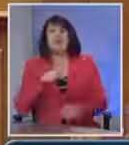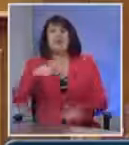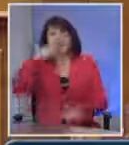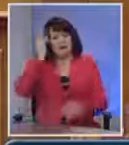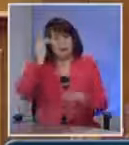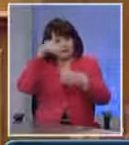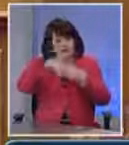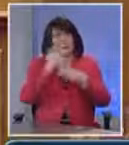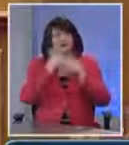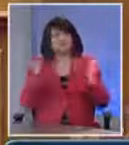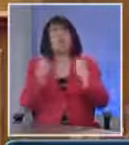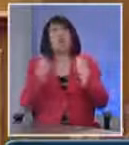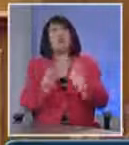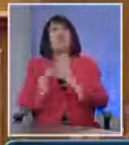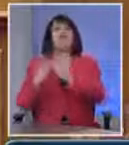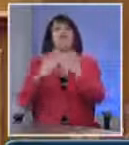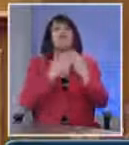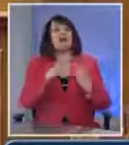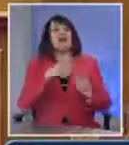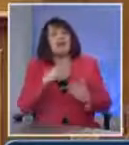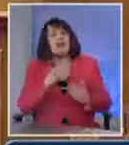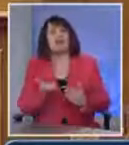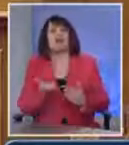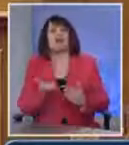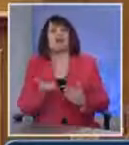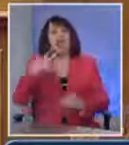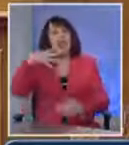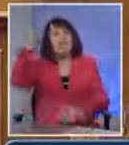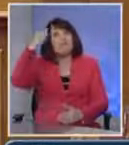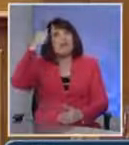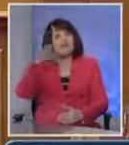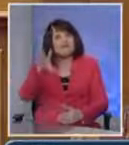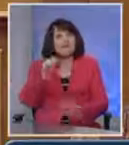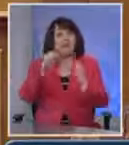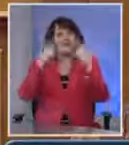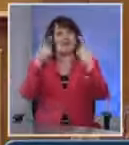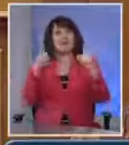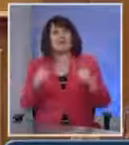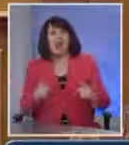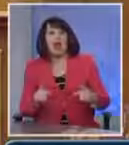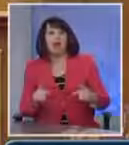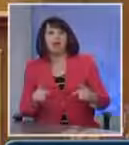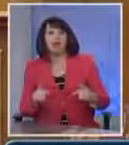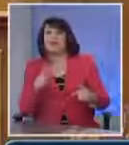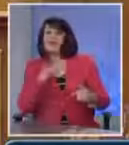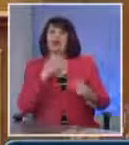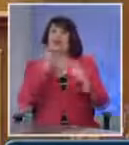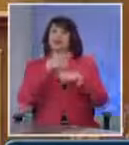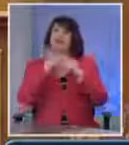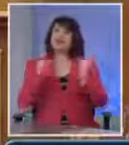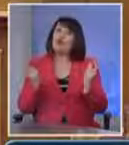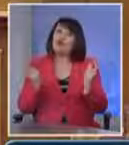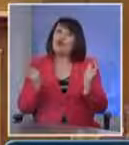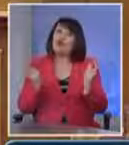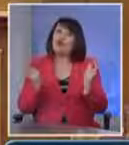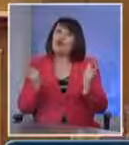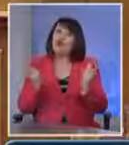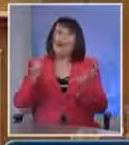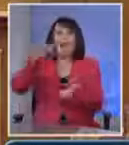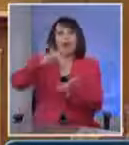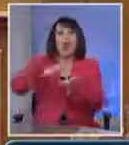σχολείο, θέλουν καλύτερα βιβλία, θέλουν να εμπνευστούν από τους δασκάλους τους και δεν θέλουν όμως σχολεία, κομματικά, εκλογικά